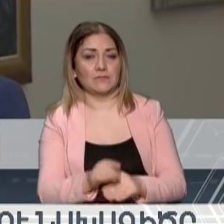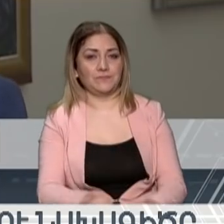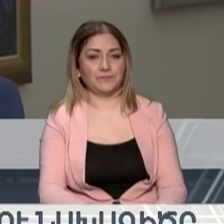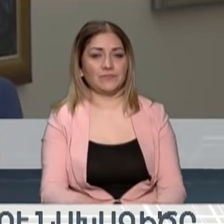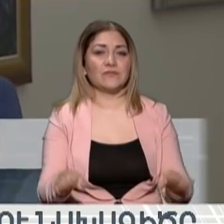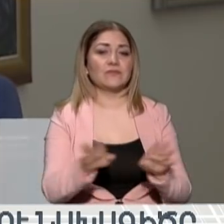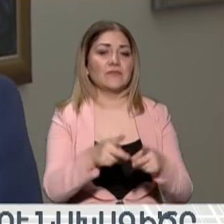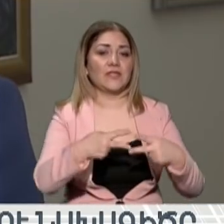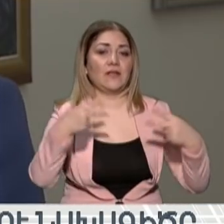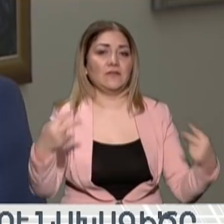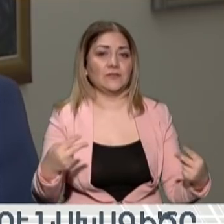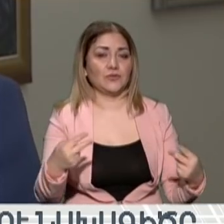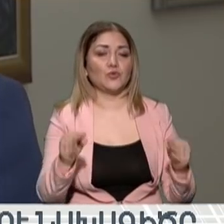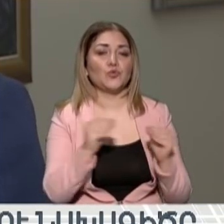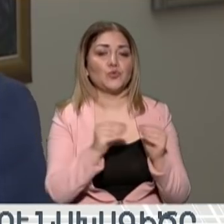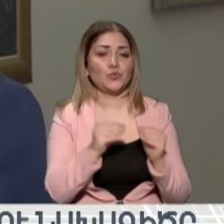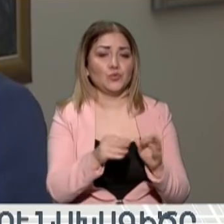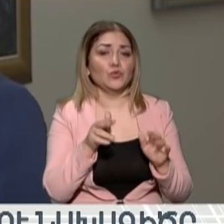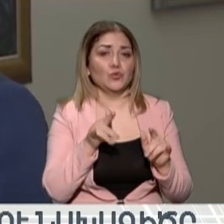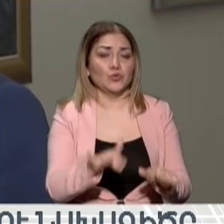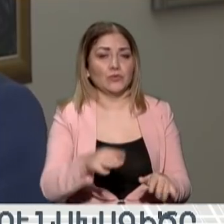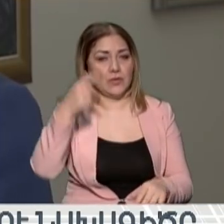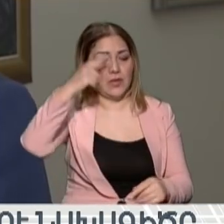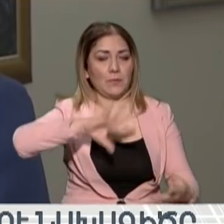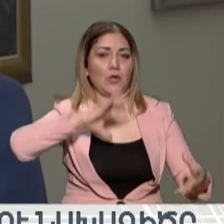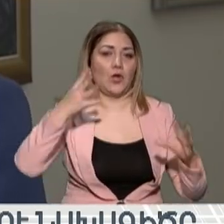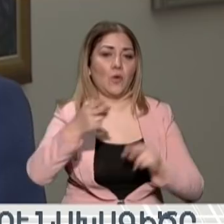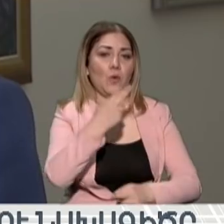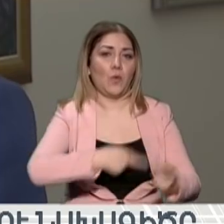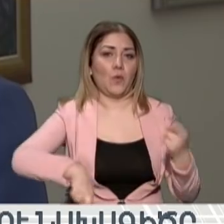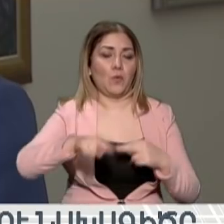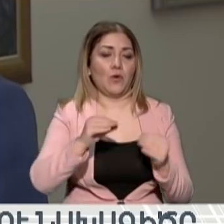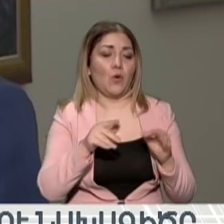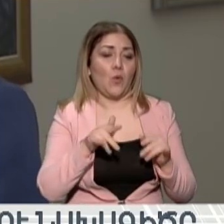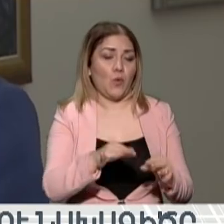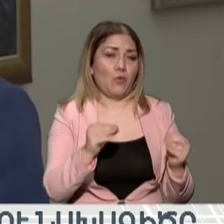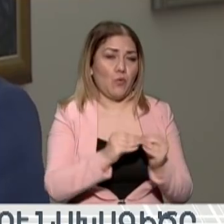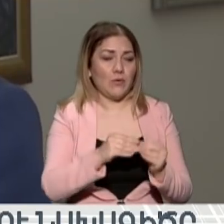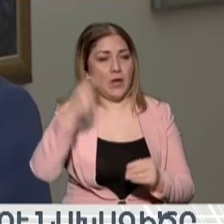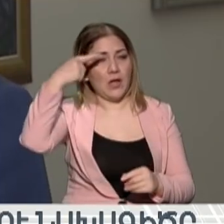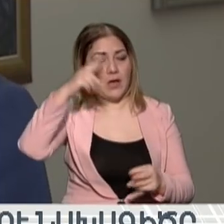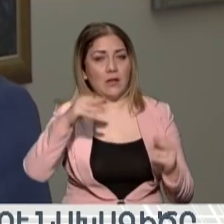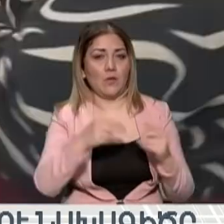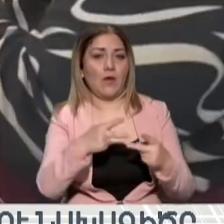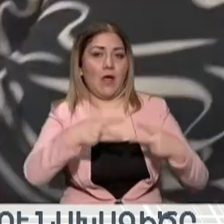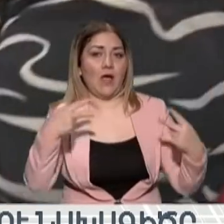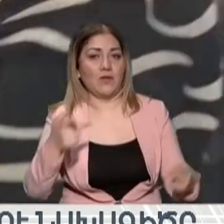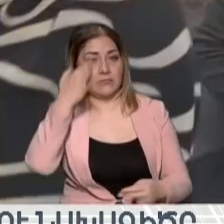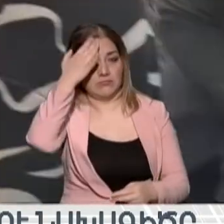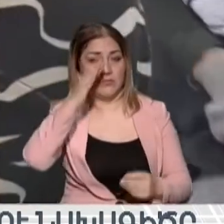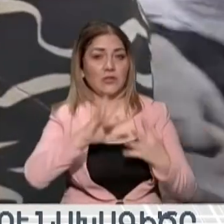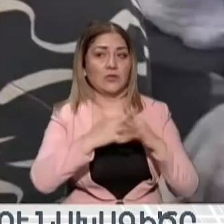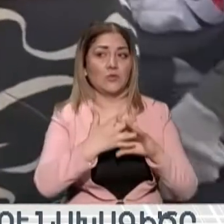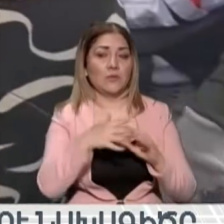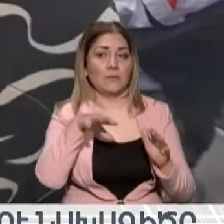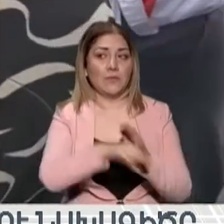առնվազն հավասար լինեն նույն գործունեությունը հարկման ընդհանուր համակարգում իրականացնելիս վճարվելիք հարկերի հանրագումարին։ Գյուղ